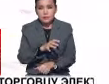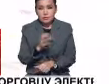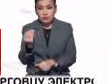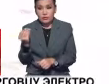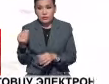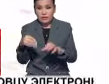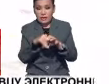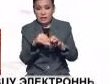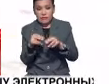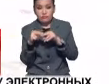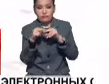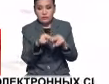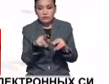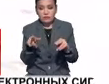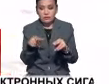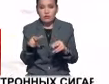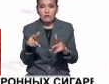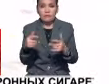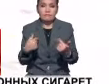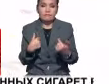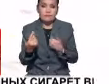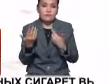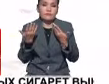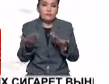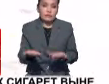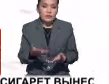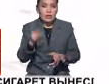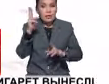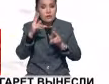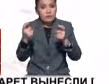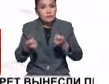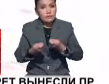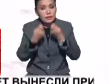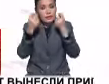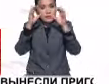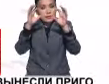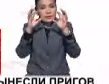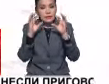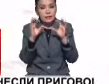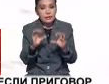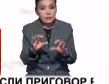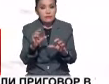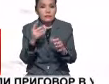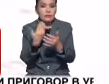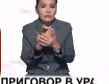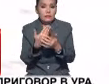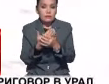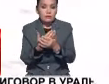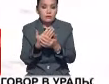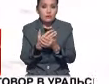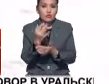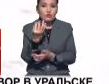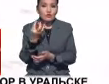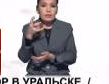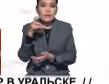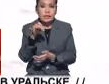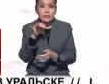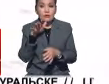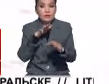это, значит, в первую очередь нарушение тех требований законодательства, которые Jusan Invest не